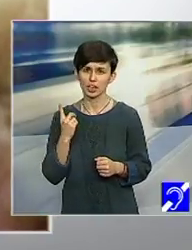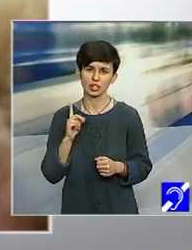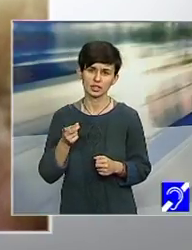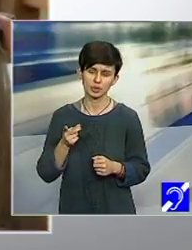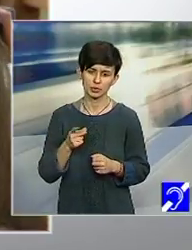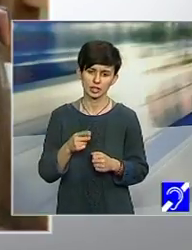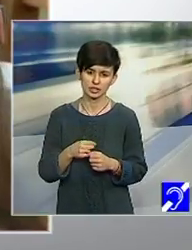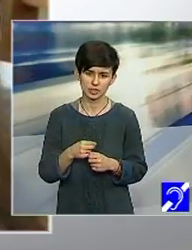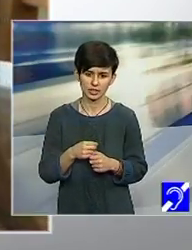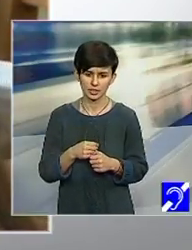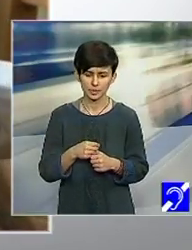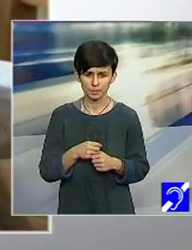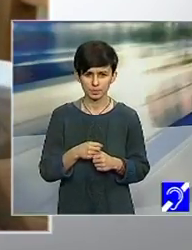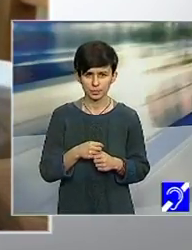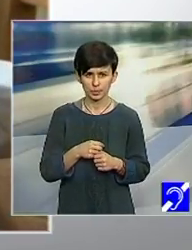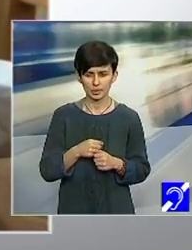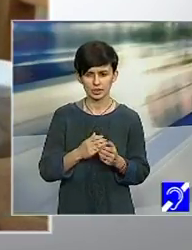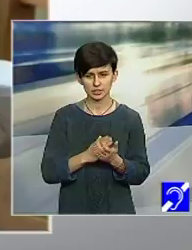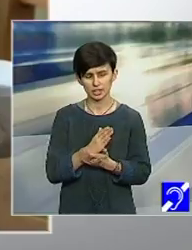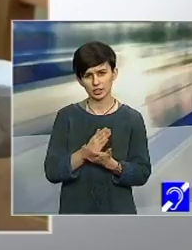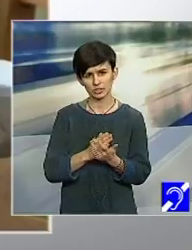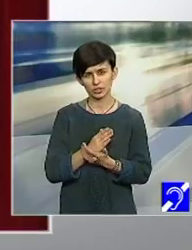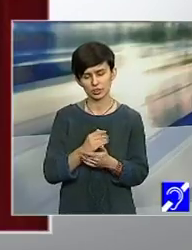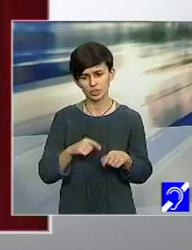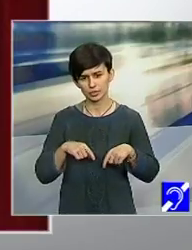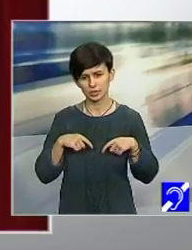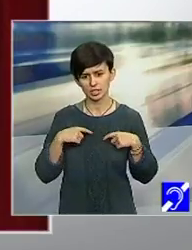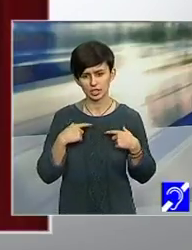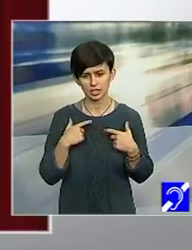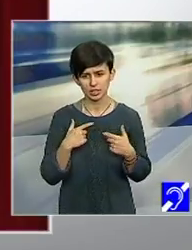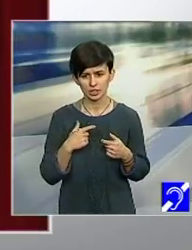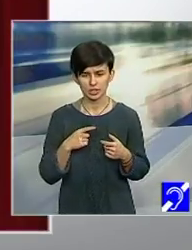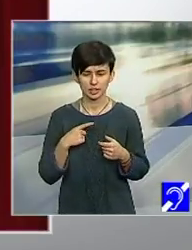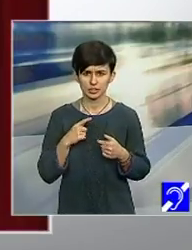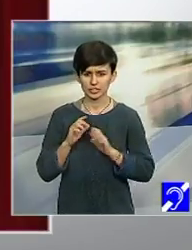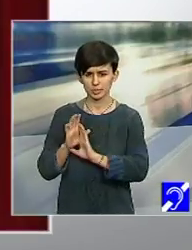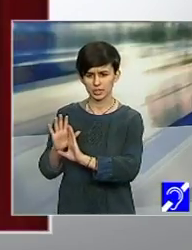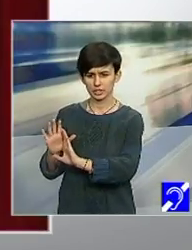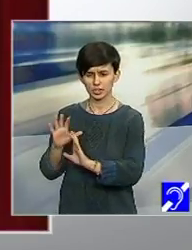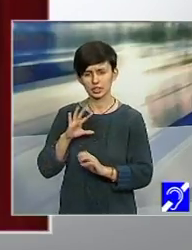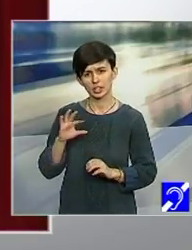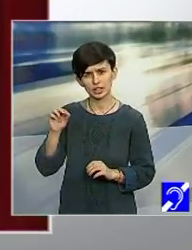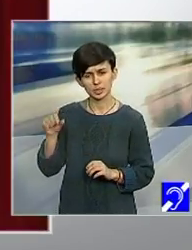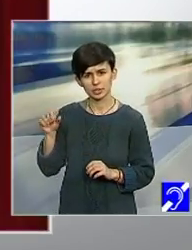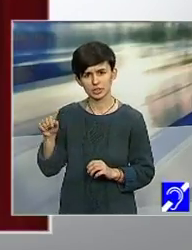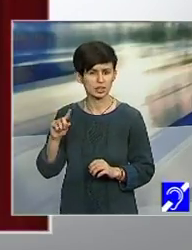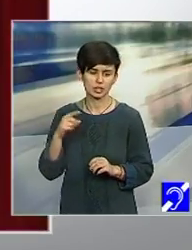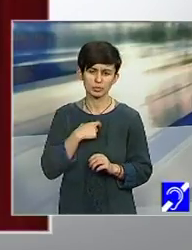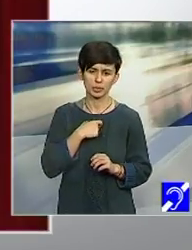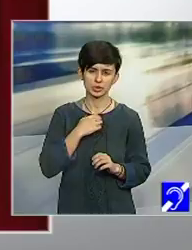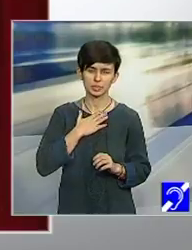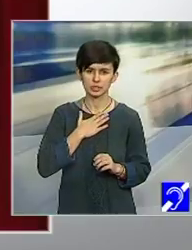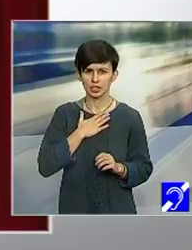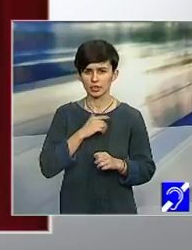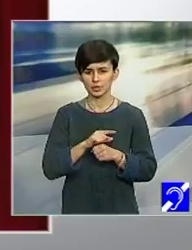să purtăm steaua galbenă în piept, să fim huiduiți de ceilalți, că nu mai avem voie să avem aparate